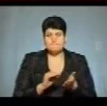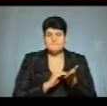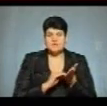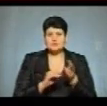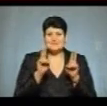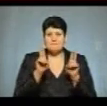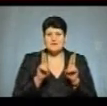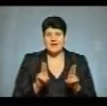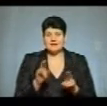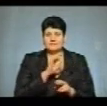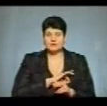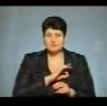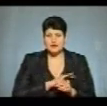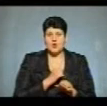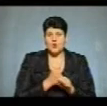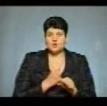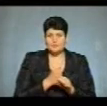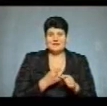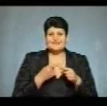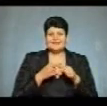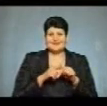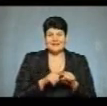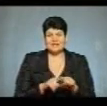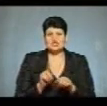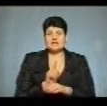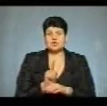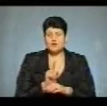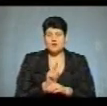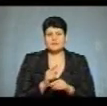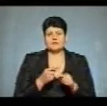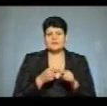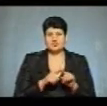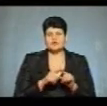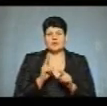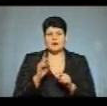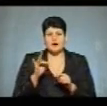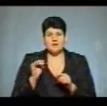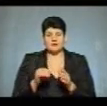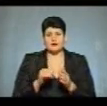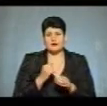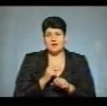правила експлуатації, розробляються технічні норми, технічні карти ремонту